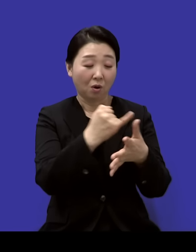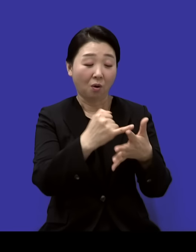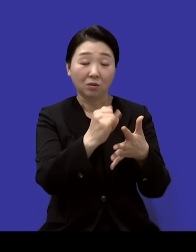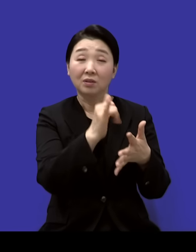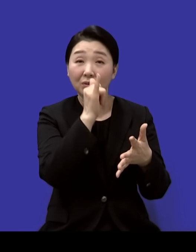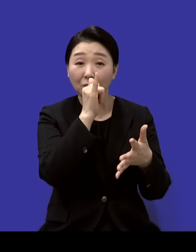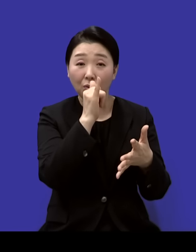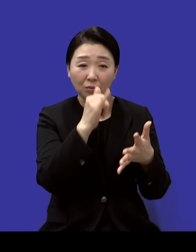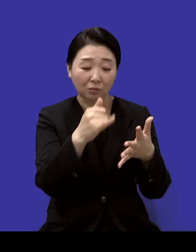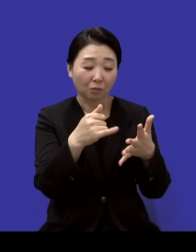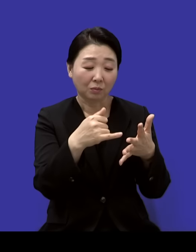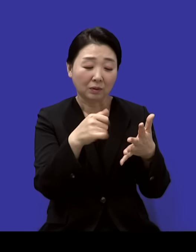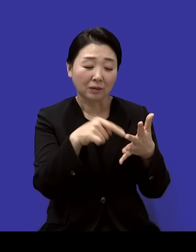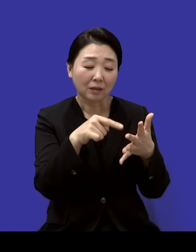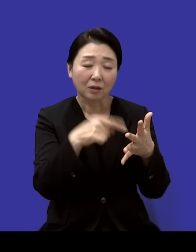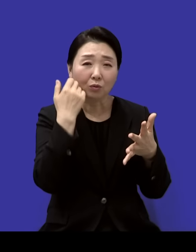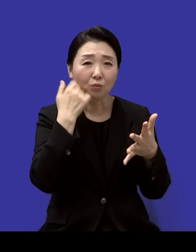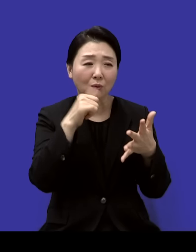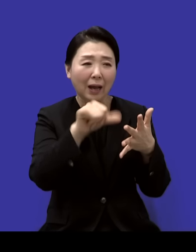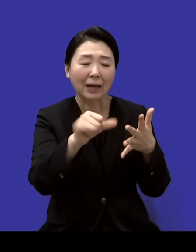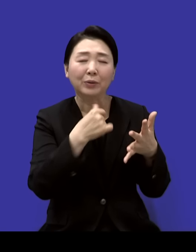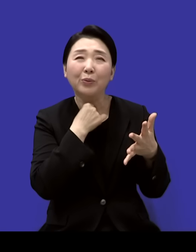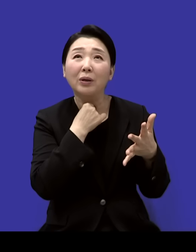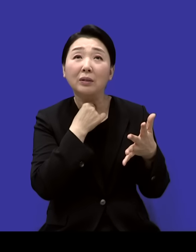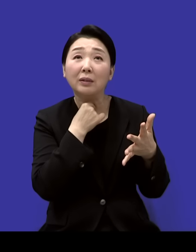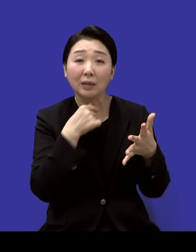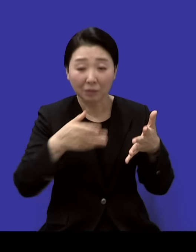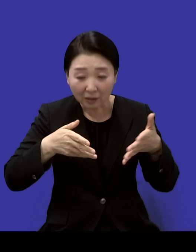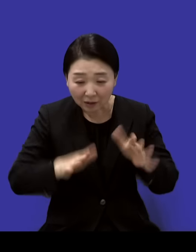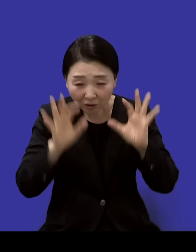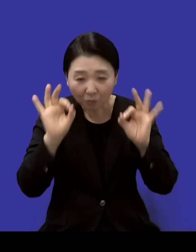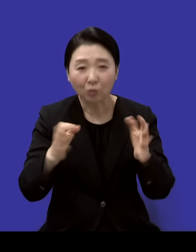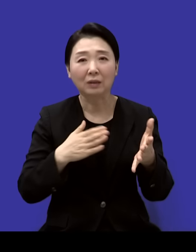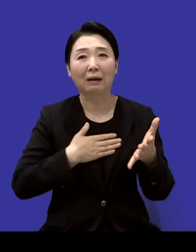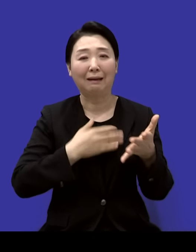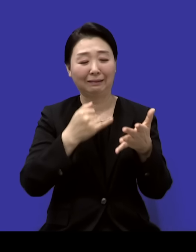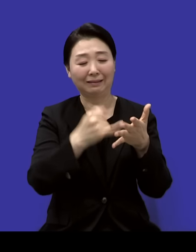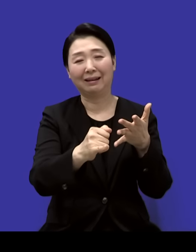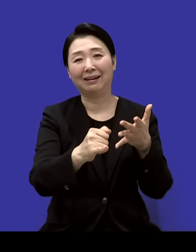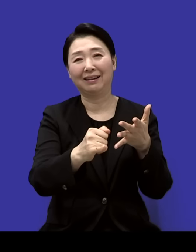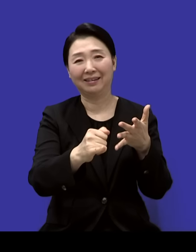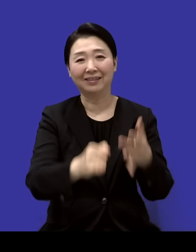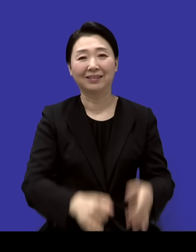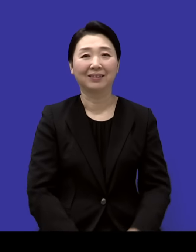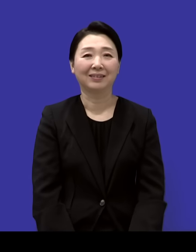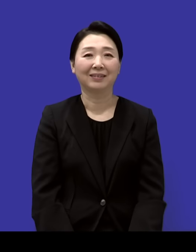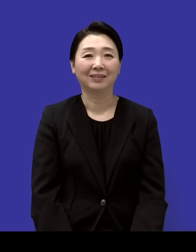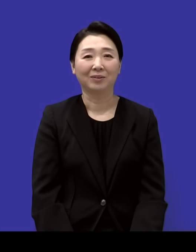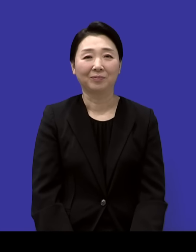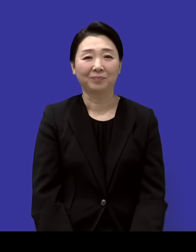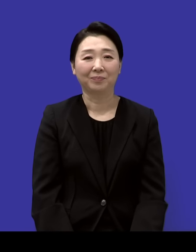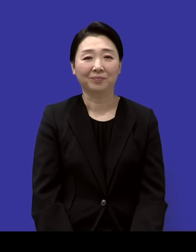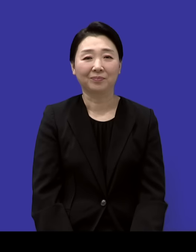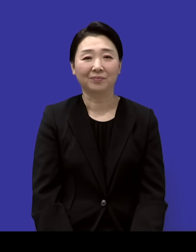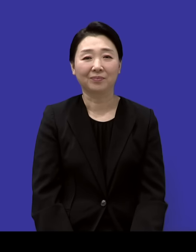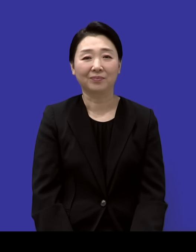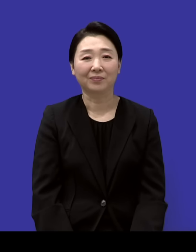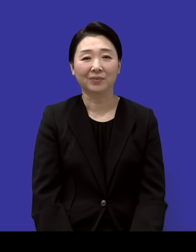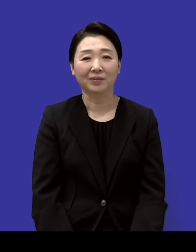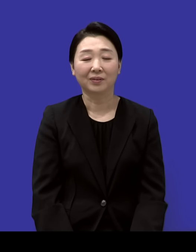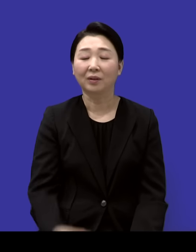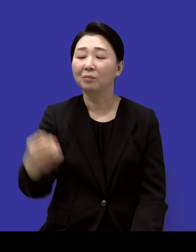셋째는 아들을 좀 기대할 법도 하잖아요. 네. 근데 태어났는데 딸이야. 딸인 거예요. 예. 그래서 저는 이제 너무나 자연스럽게 그런